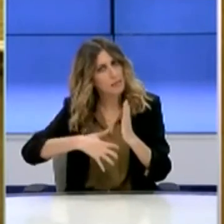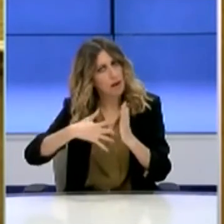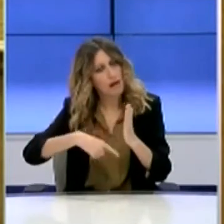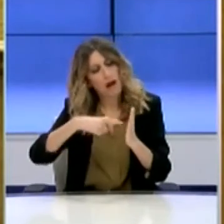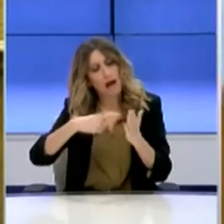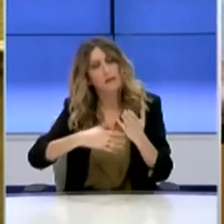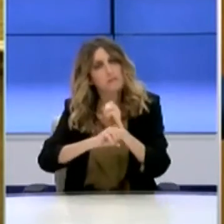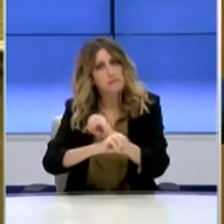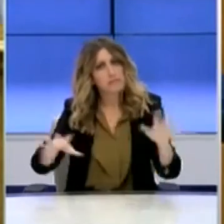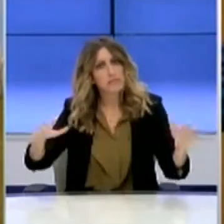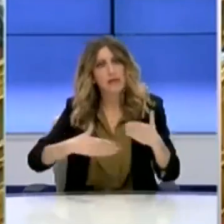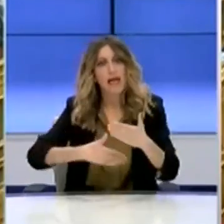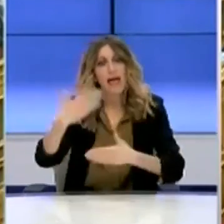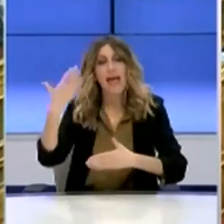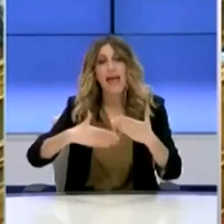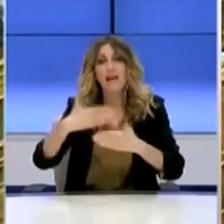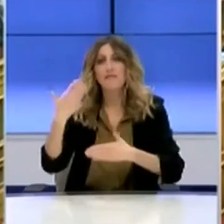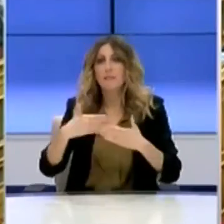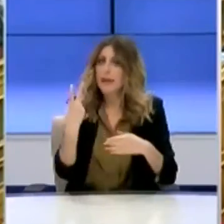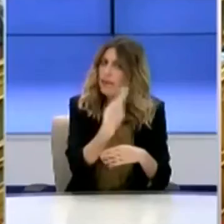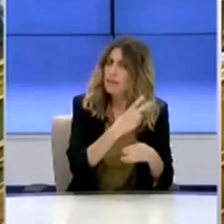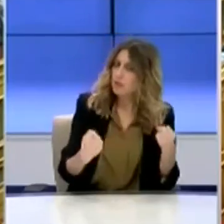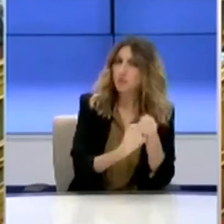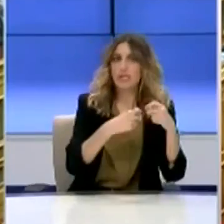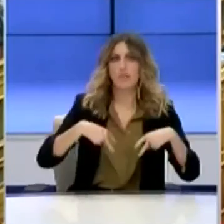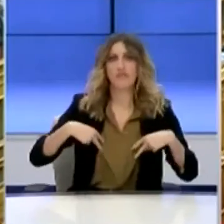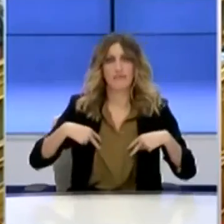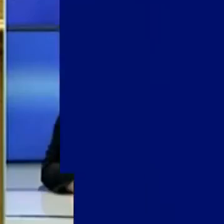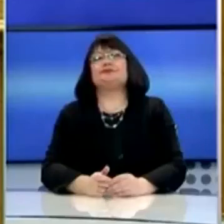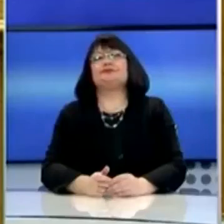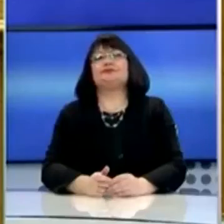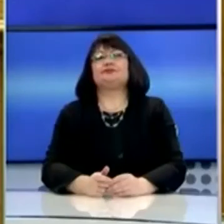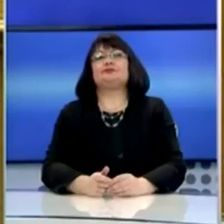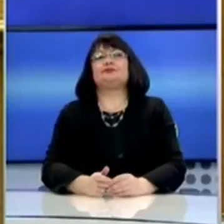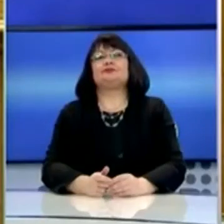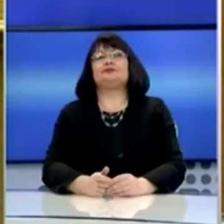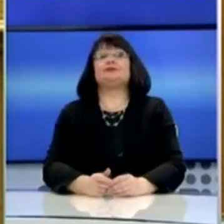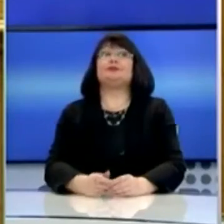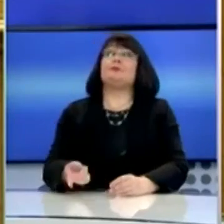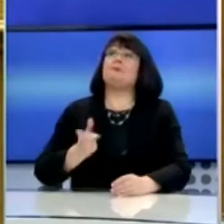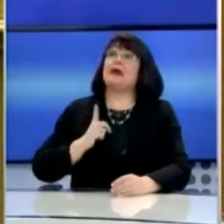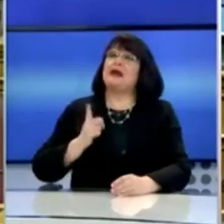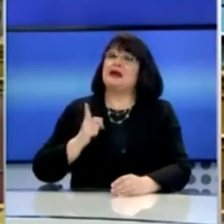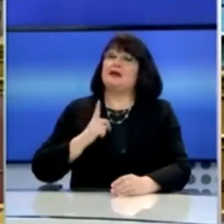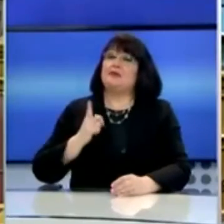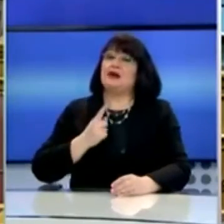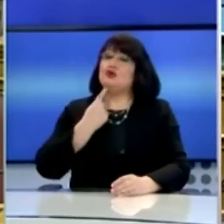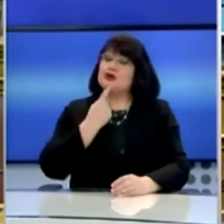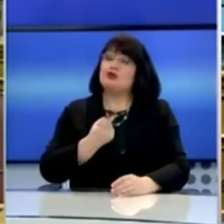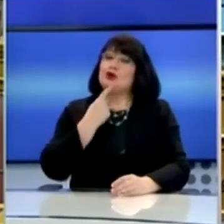μέσων ενημέρωσης, να χάνονται εκτός μονάδων εντατικής θεραπείας. Περιμένουμε λοιπόν και